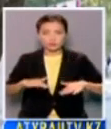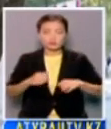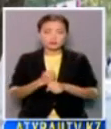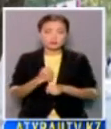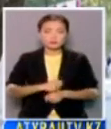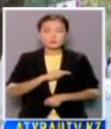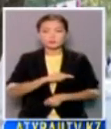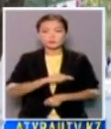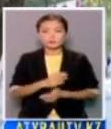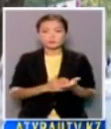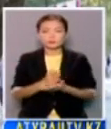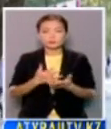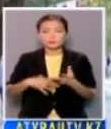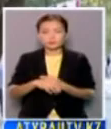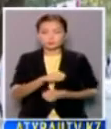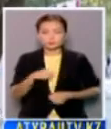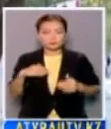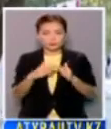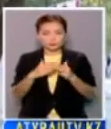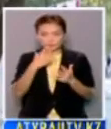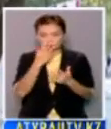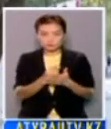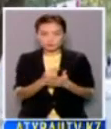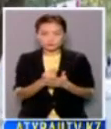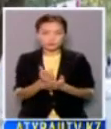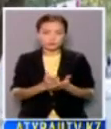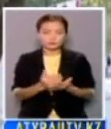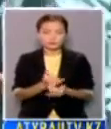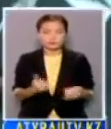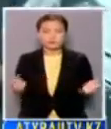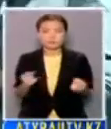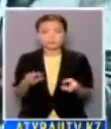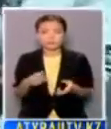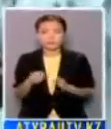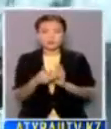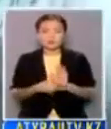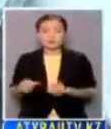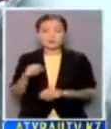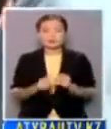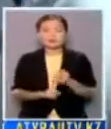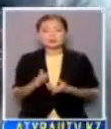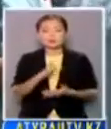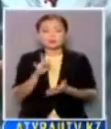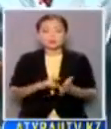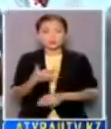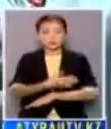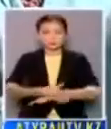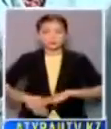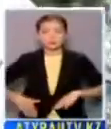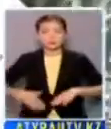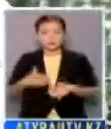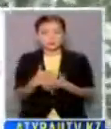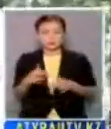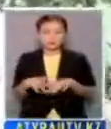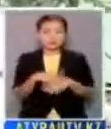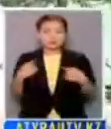жасайтын қызметкерлер өздерінің үйлерінде қызмет көрсеткендер анықталды. 17 тамыздан бастап қала көшелеріне жан бітті.